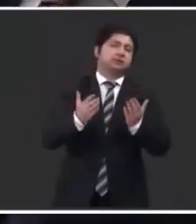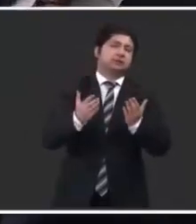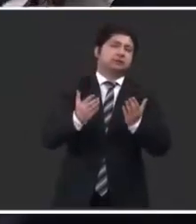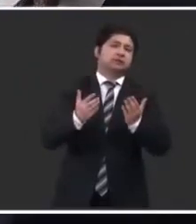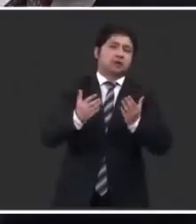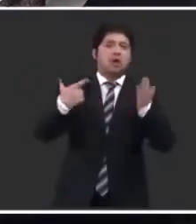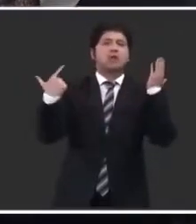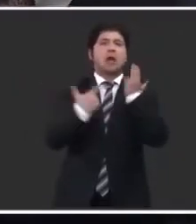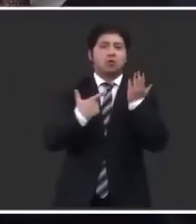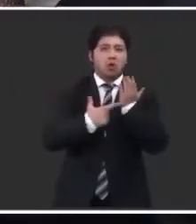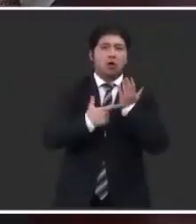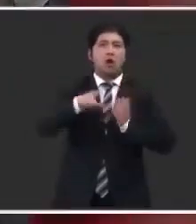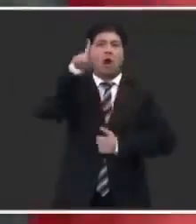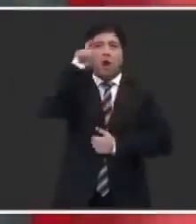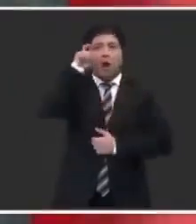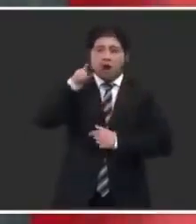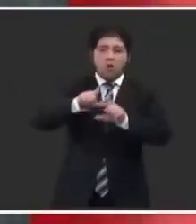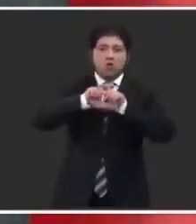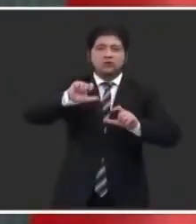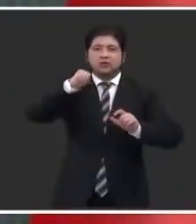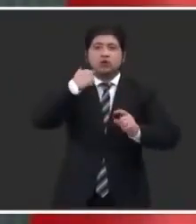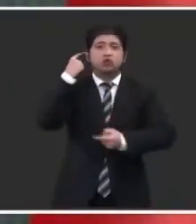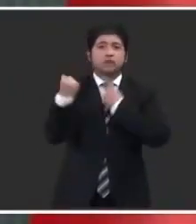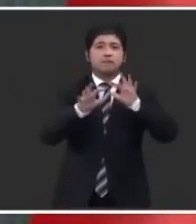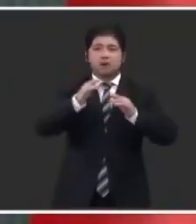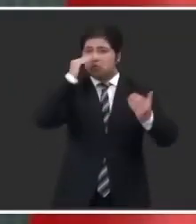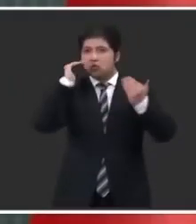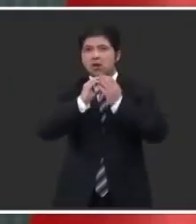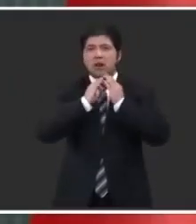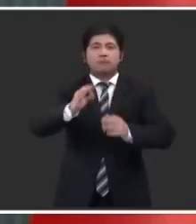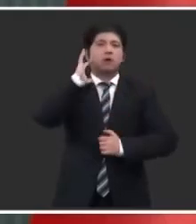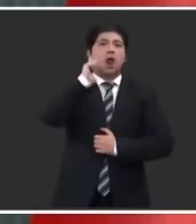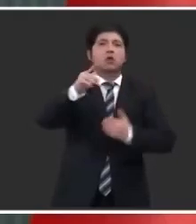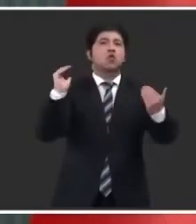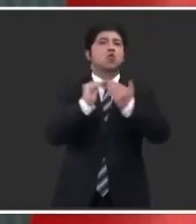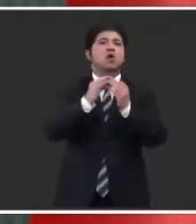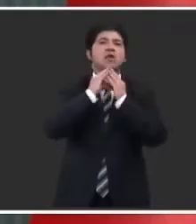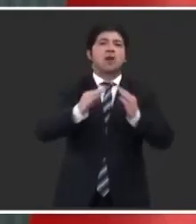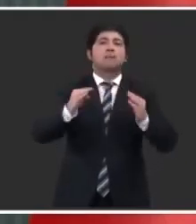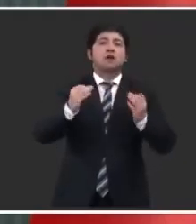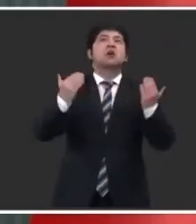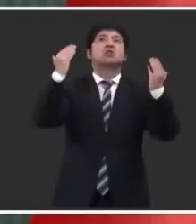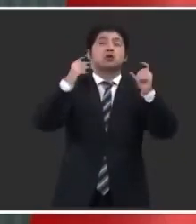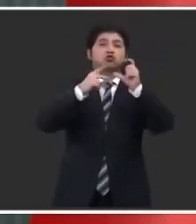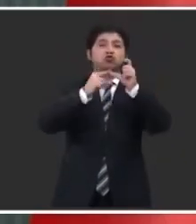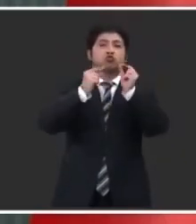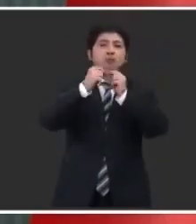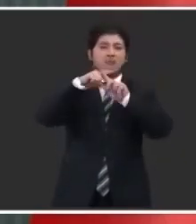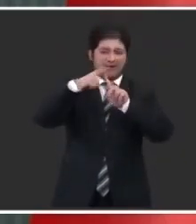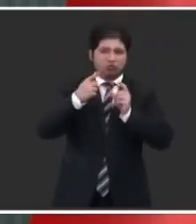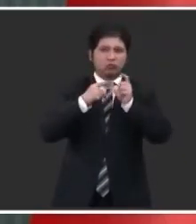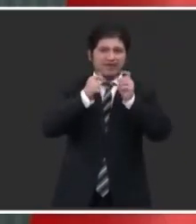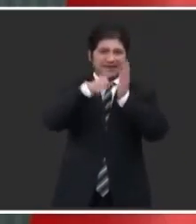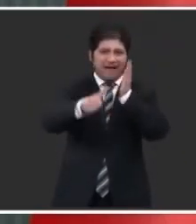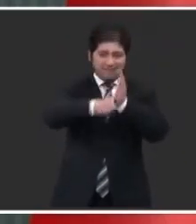teknolojisi ve akıllı cihaz özellikleri ile geleceğin aracı olan İnşallah şubatta satışı